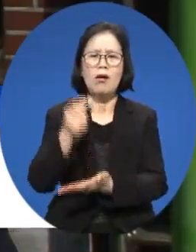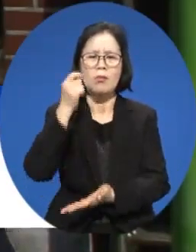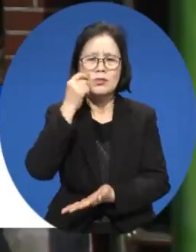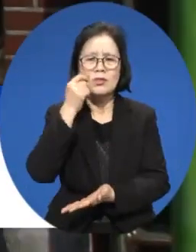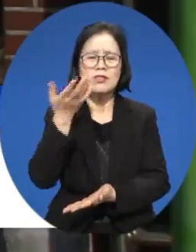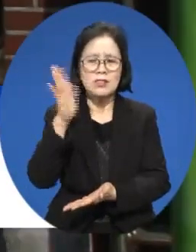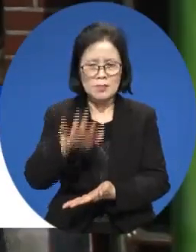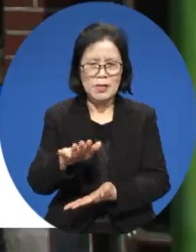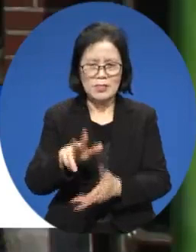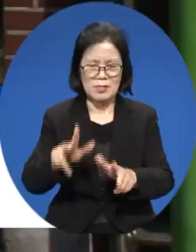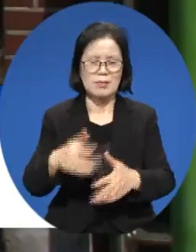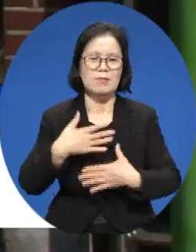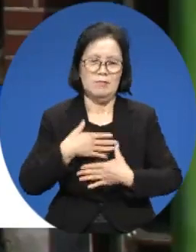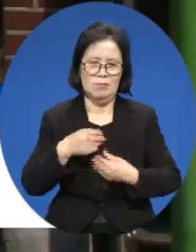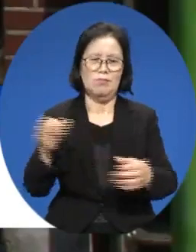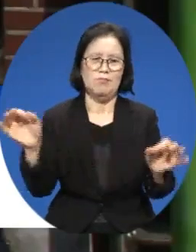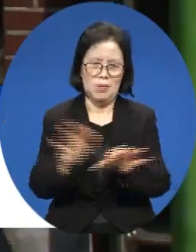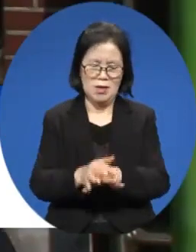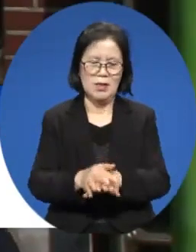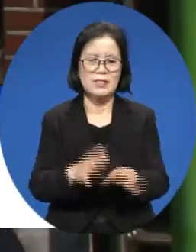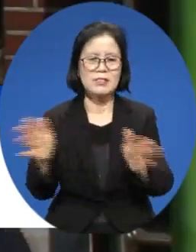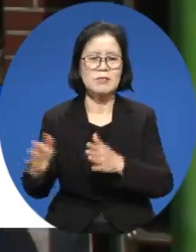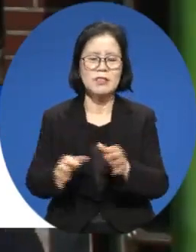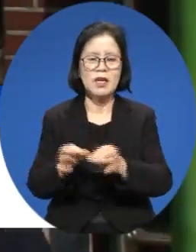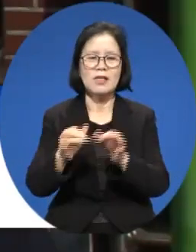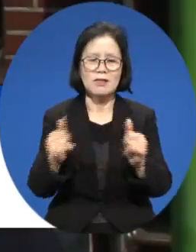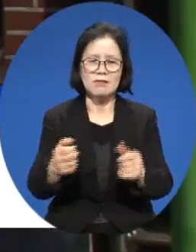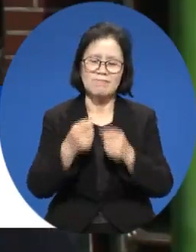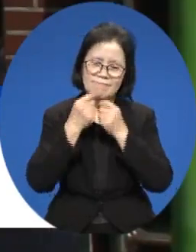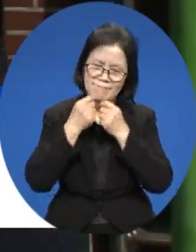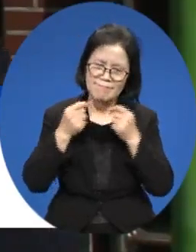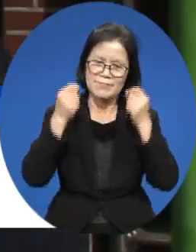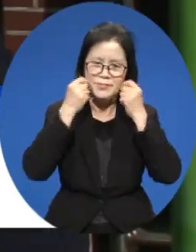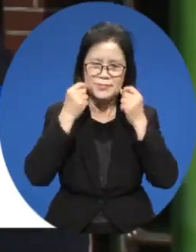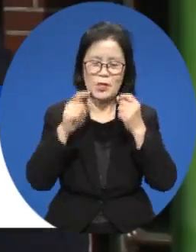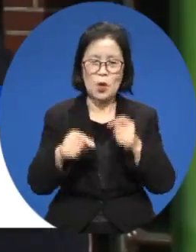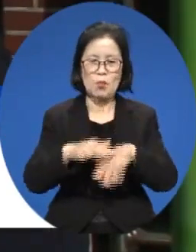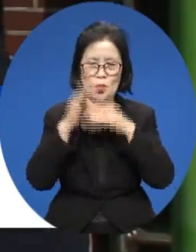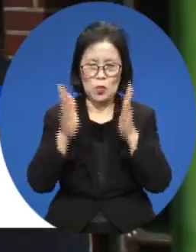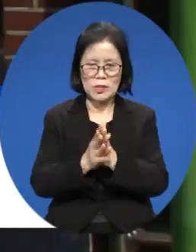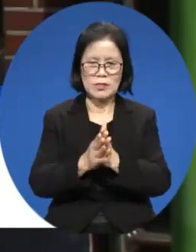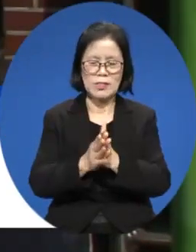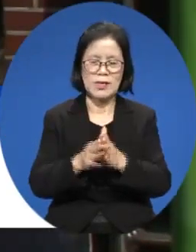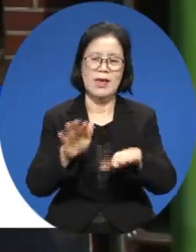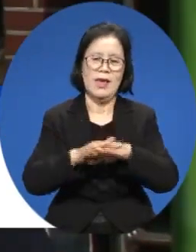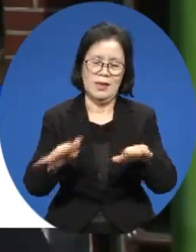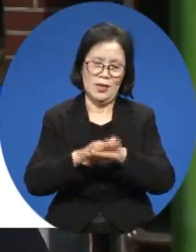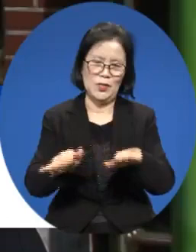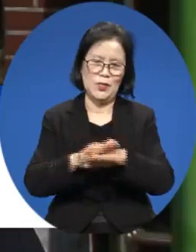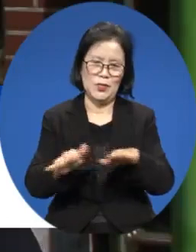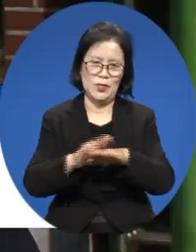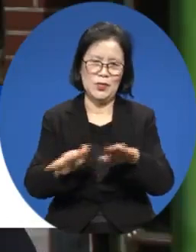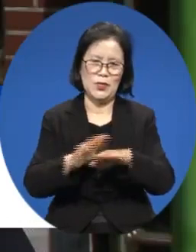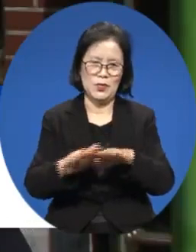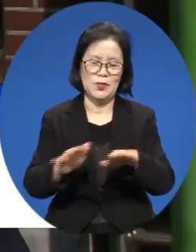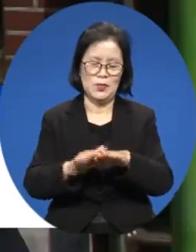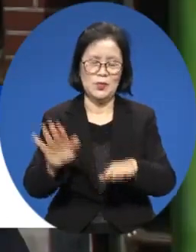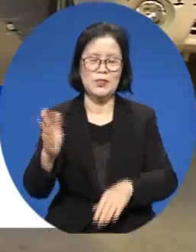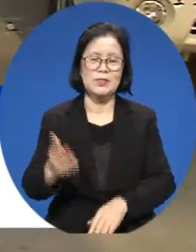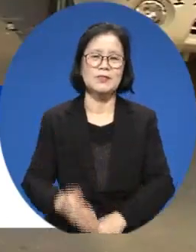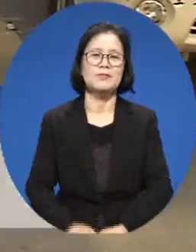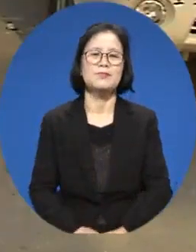그거는 없어졌습니다 지금 그리고 차 님들이 지금 웃어요 이걸로 인해 가지고 모든게 해결이 많이 완화